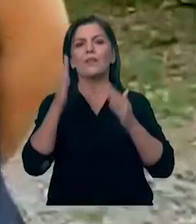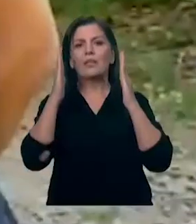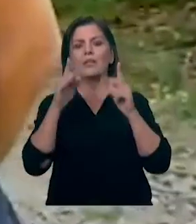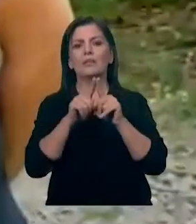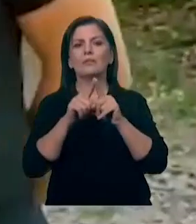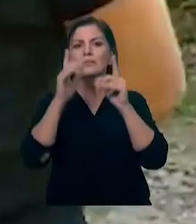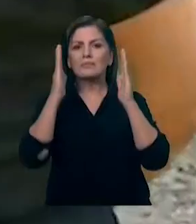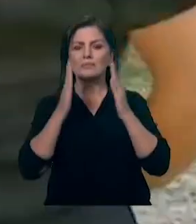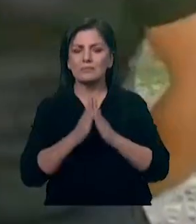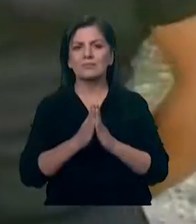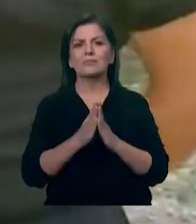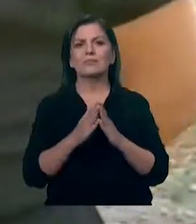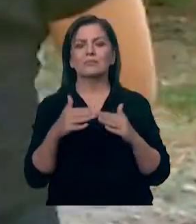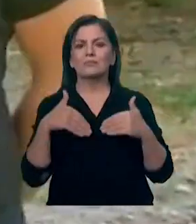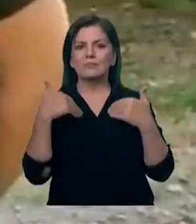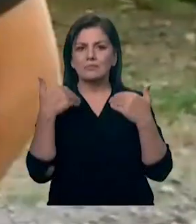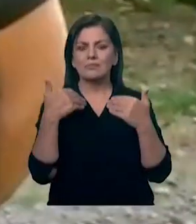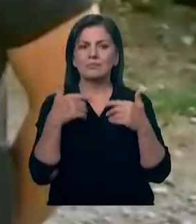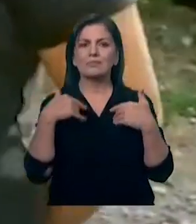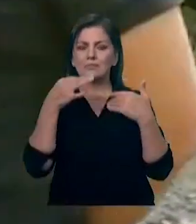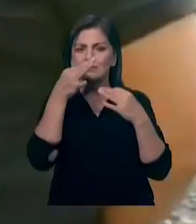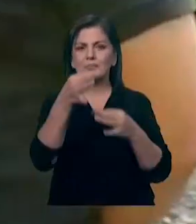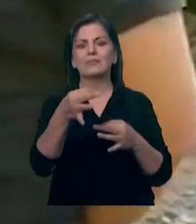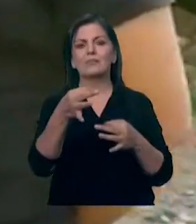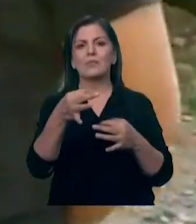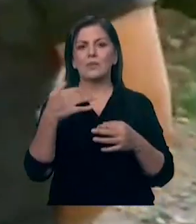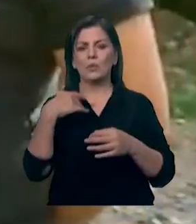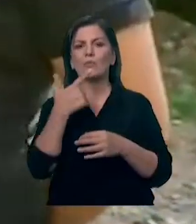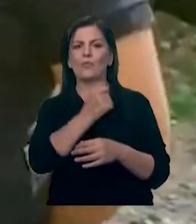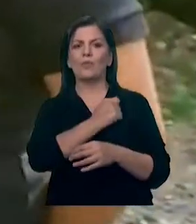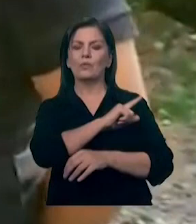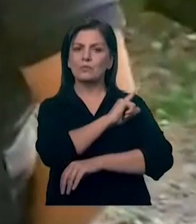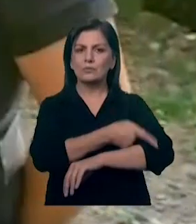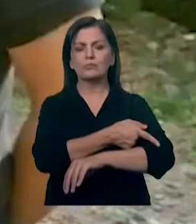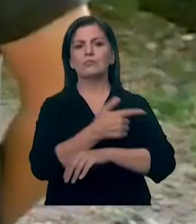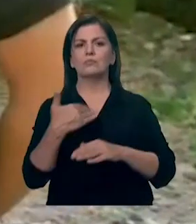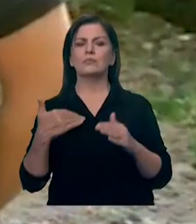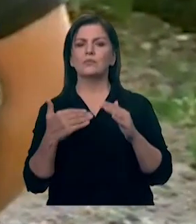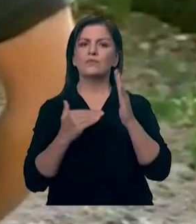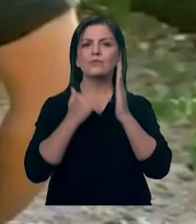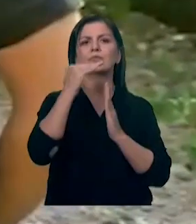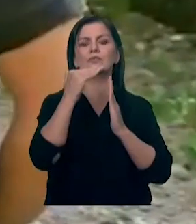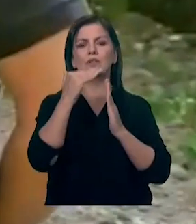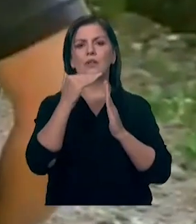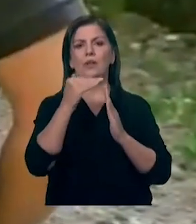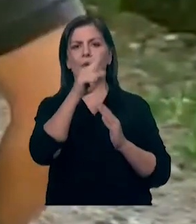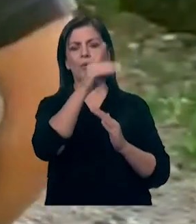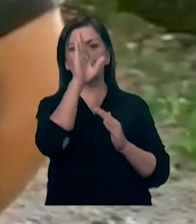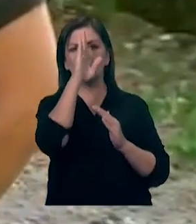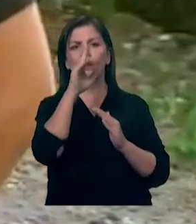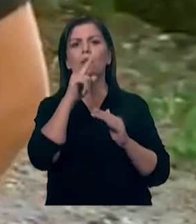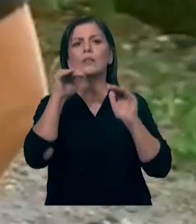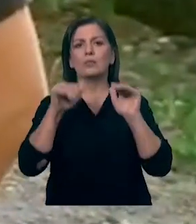güclü ordumuz nəticəsində həqiqətən də biz çox öndəyik və düşmən lazımı qədər